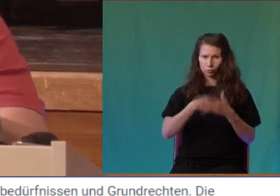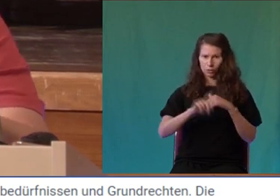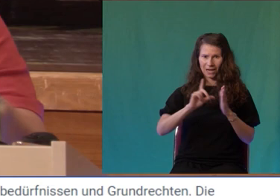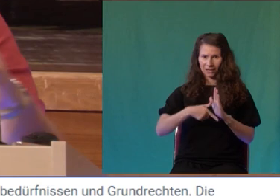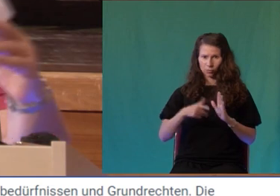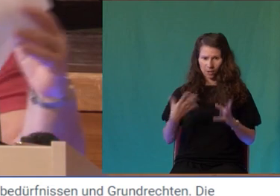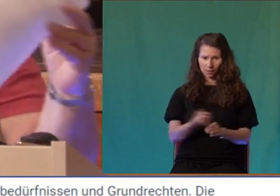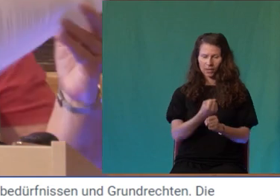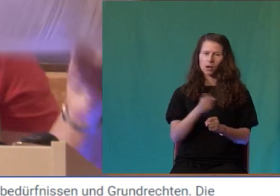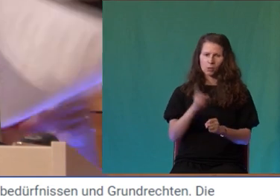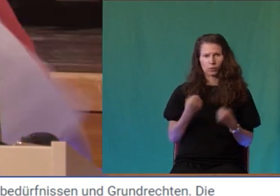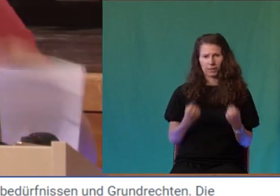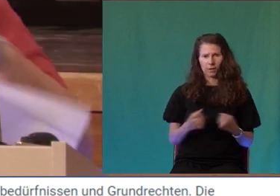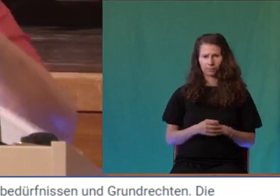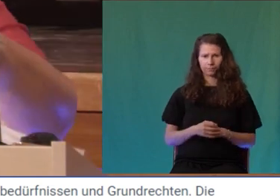sicherzustellen